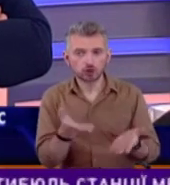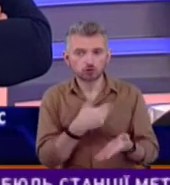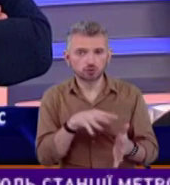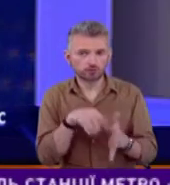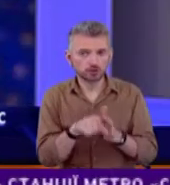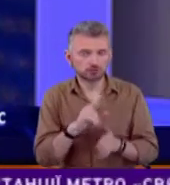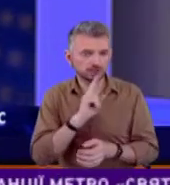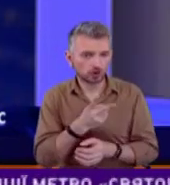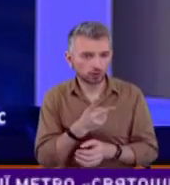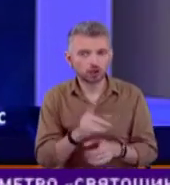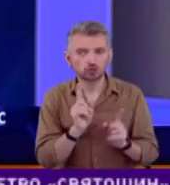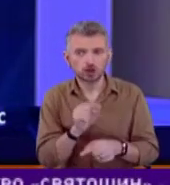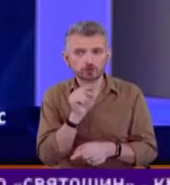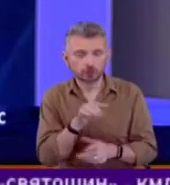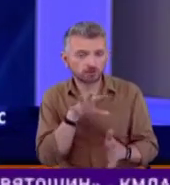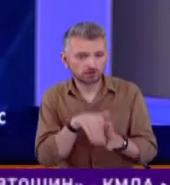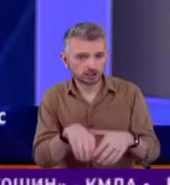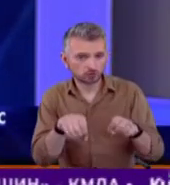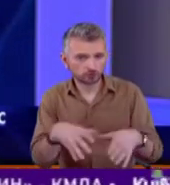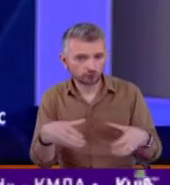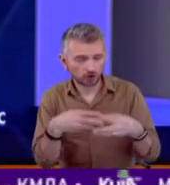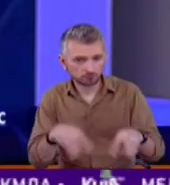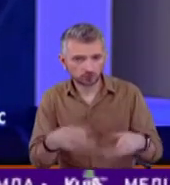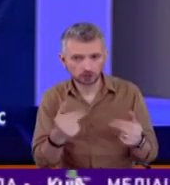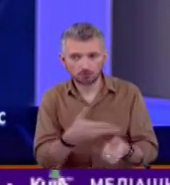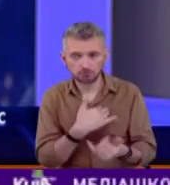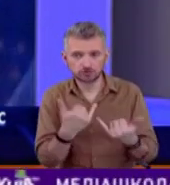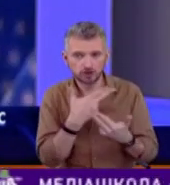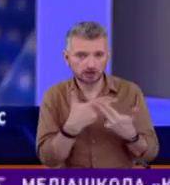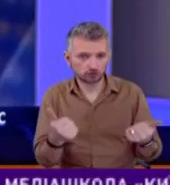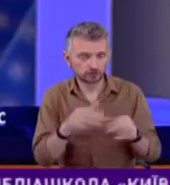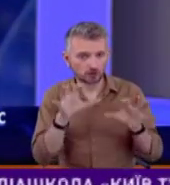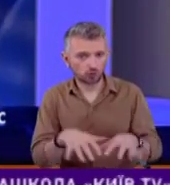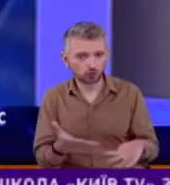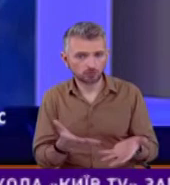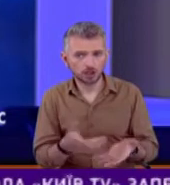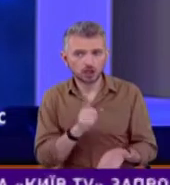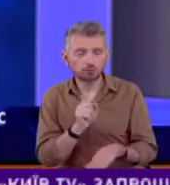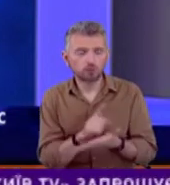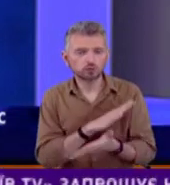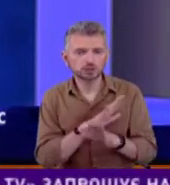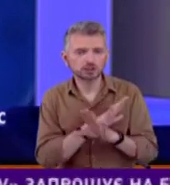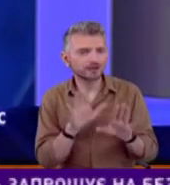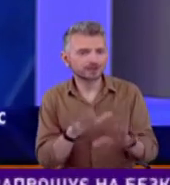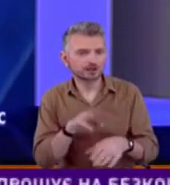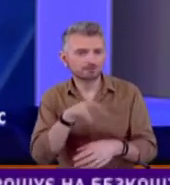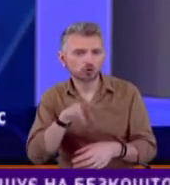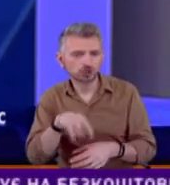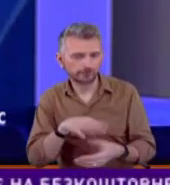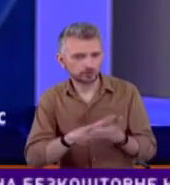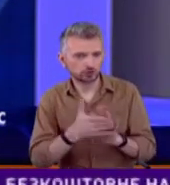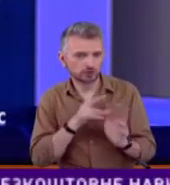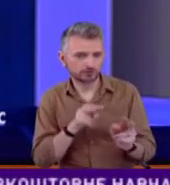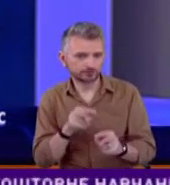ці 2 роки, до речі, вони ж введені постановою Кабміна, ми зараз легалізуємо їх законом. то повинна бути не тільки по штрафам ця ситуація.